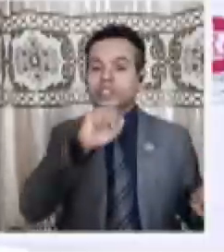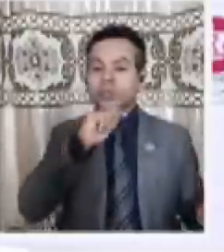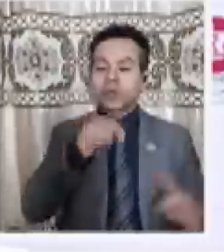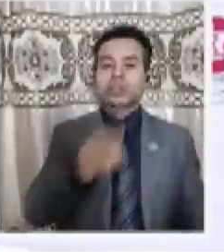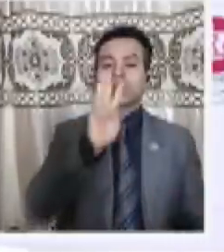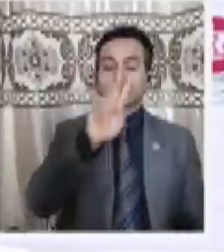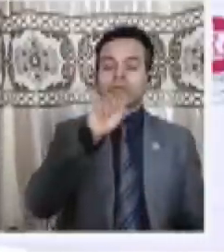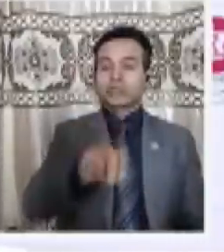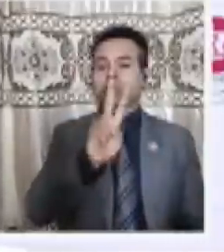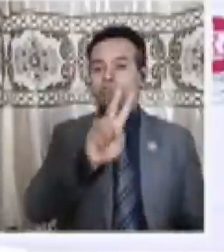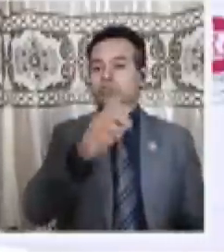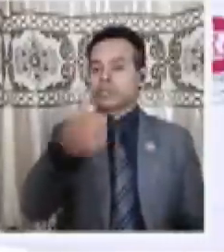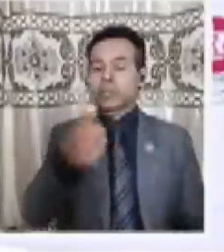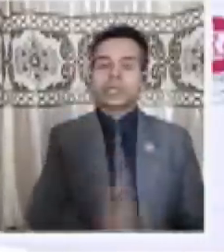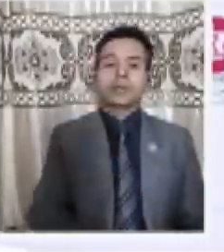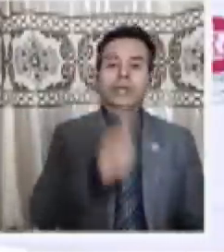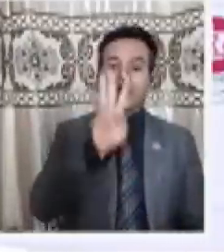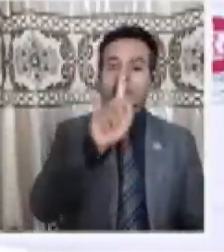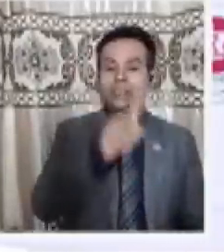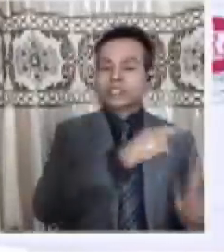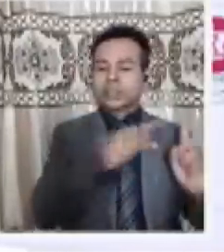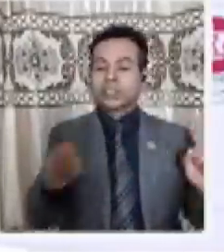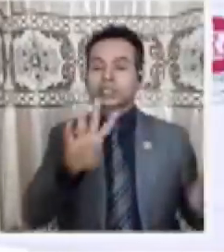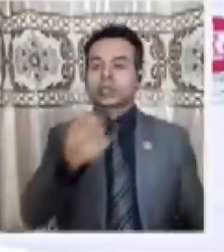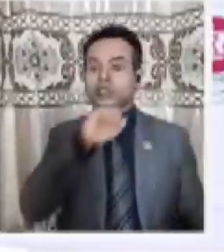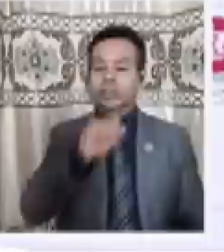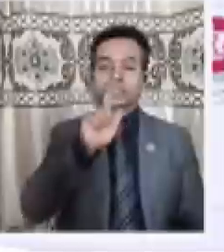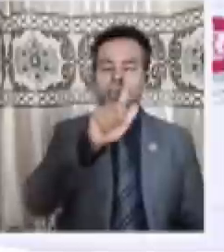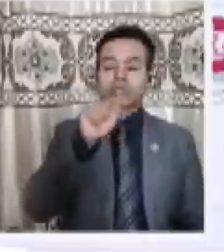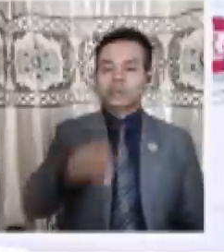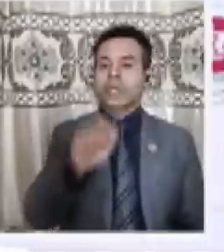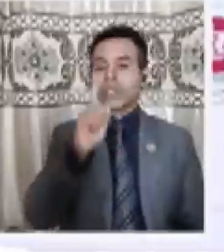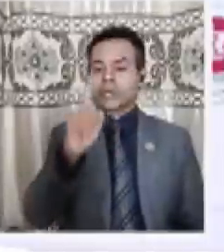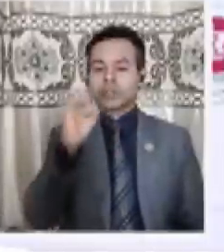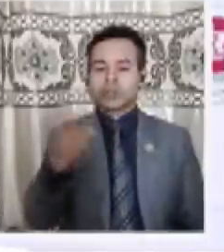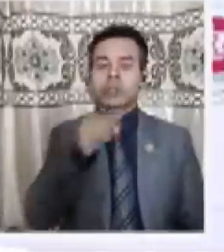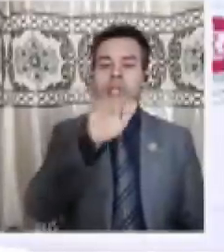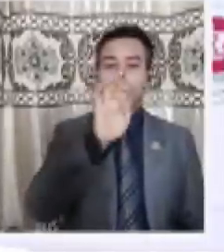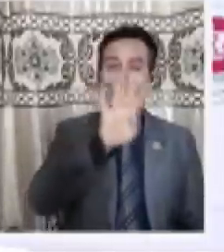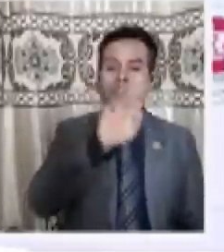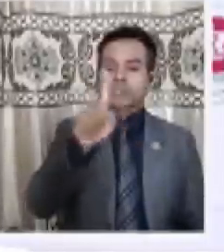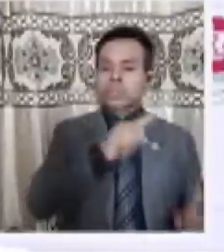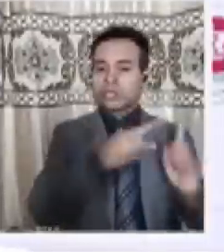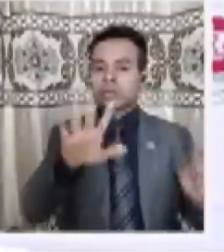3.26%, 31 থেকে 40 7.10%, 41 থেকে 50